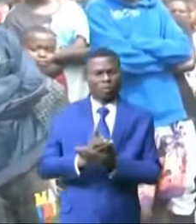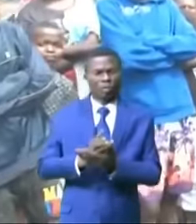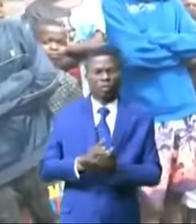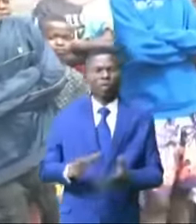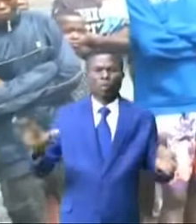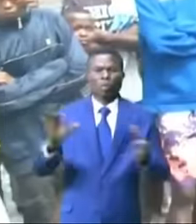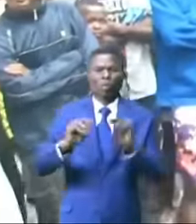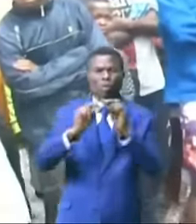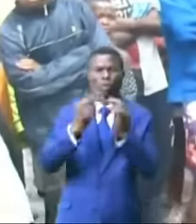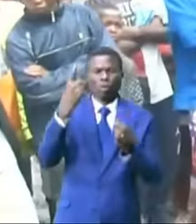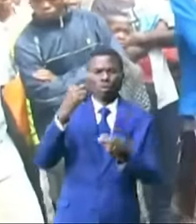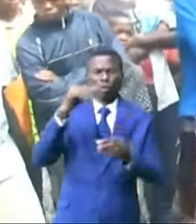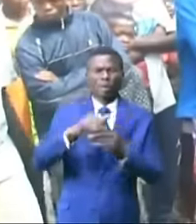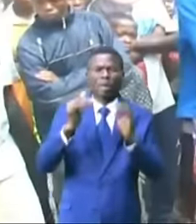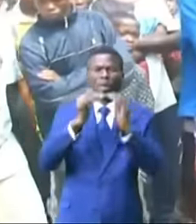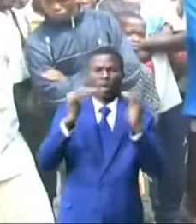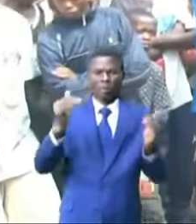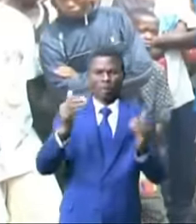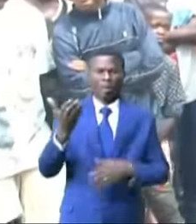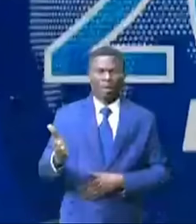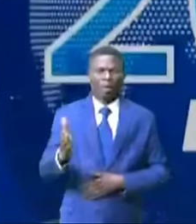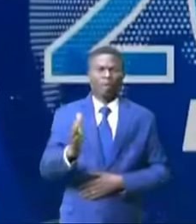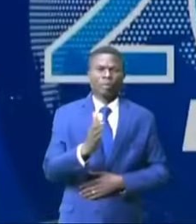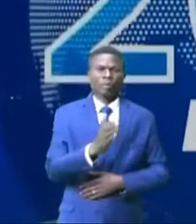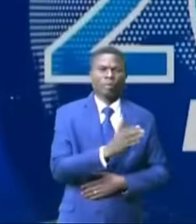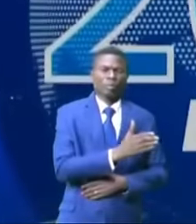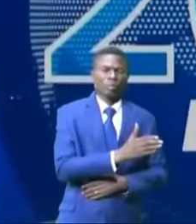ensemble et dans la paix.